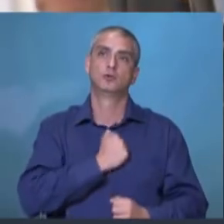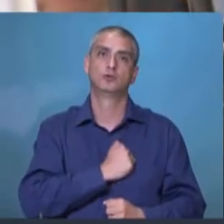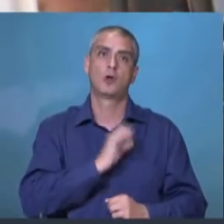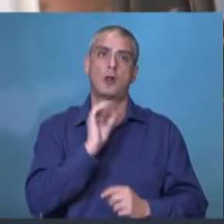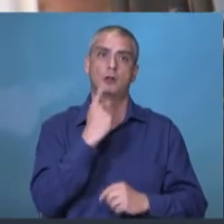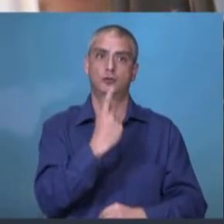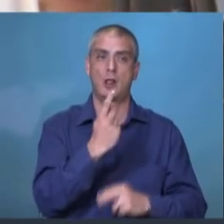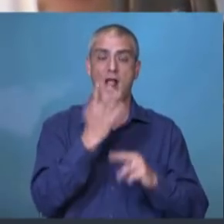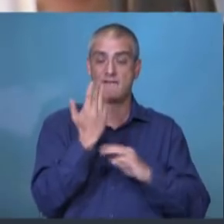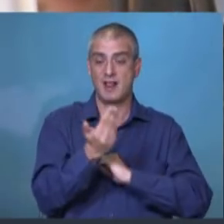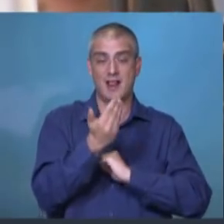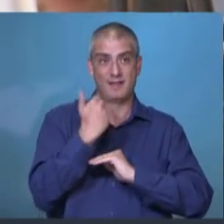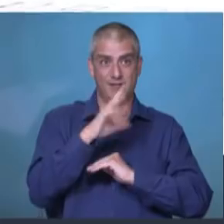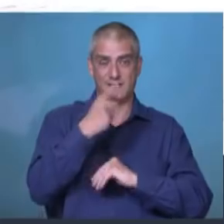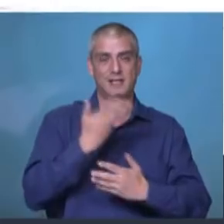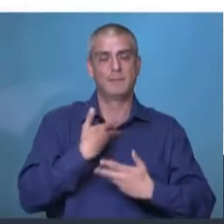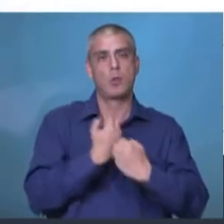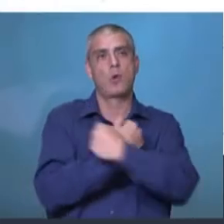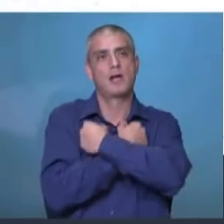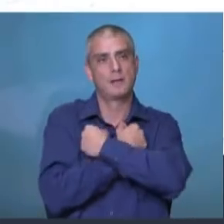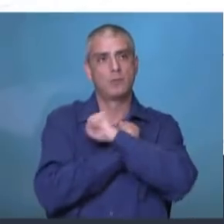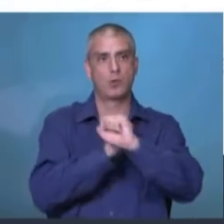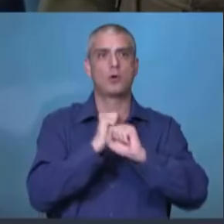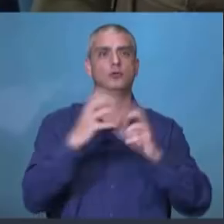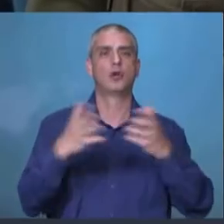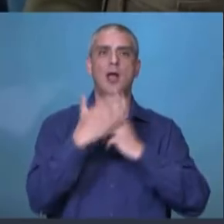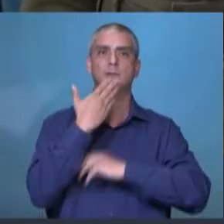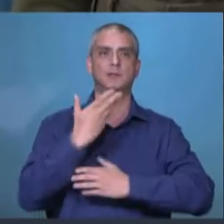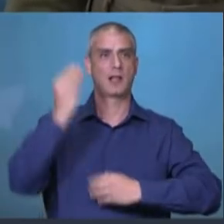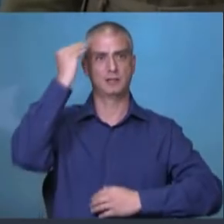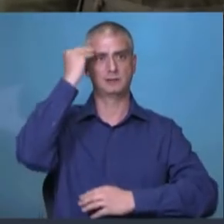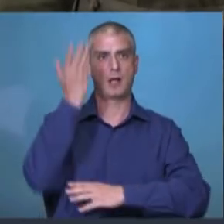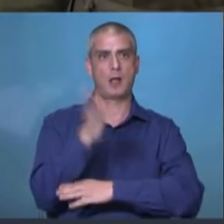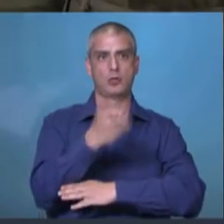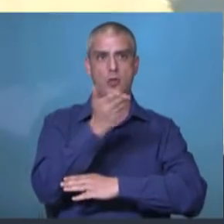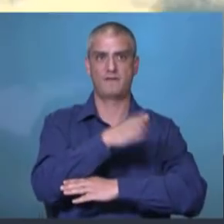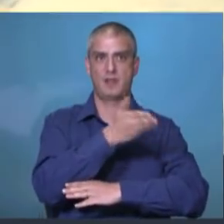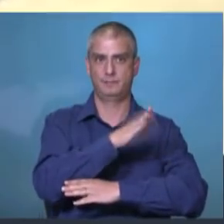אך רגע לפני כן הן זכו לחיבוק ביום שבו עם ישראל זכר את נופליו.